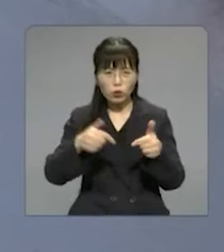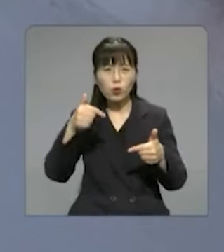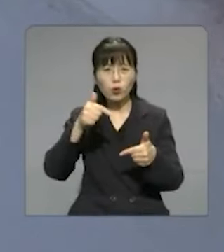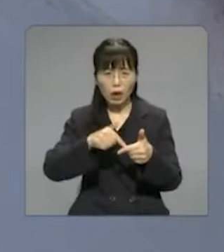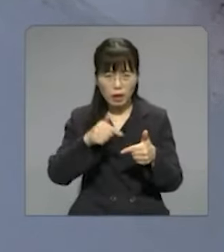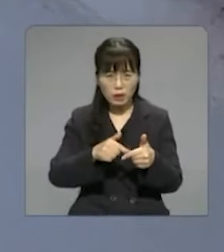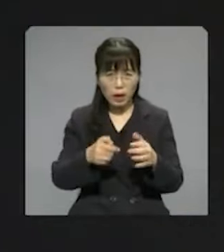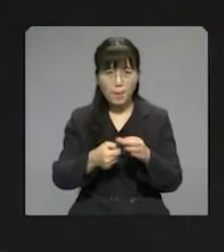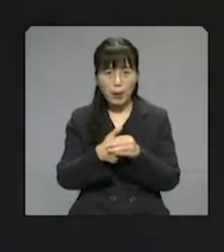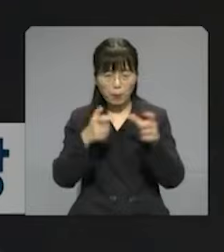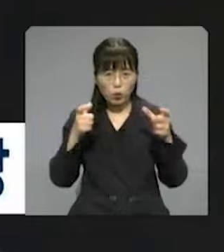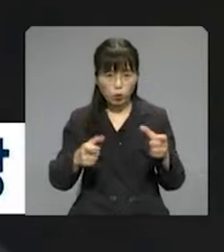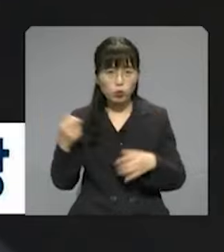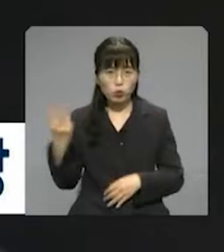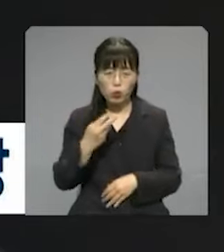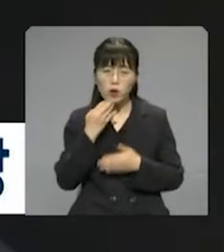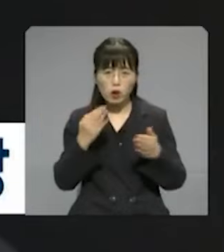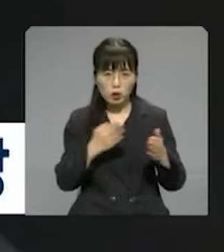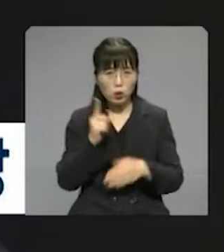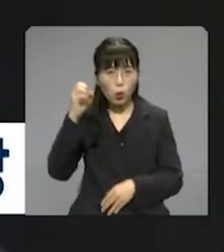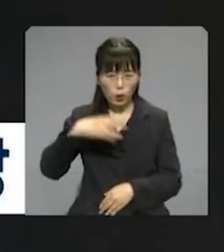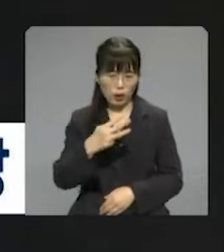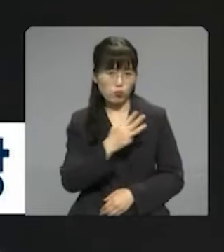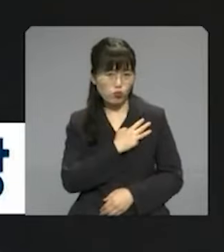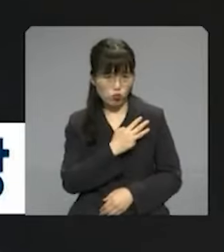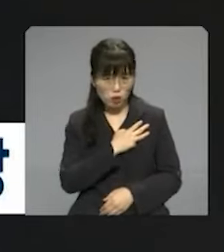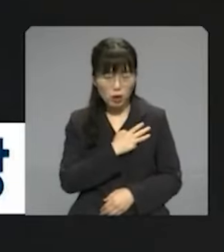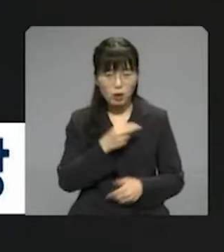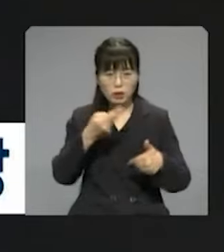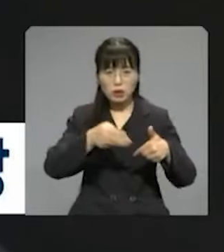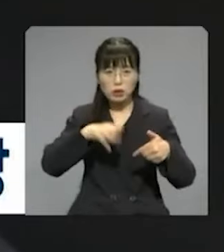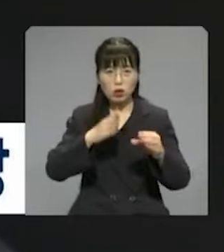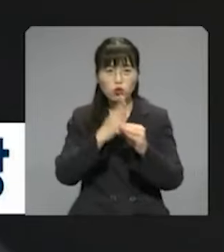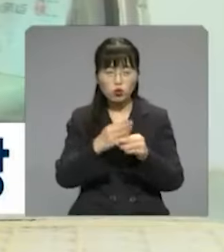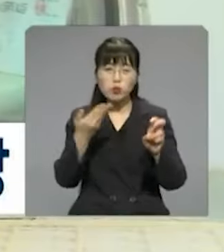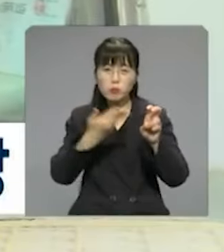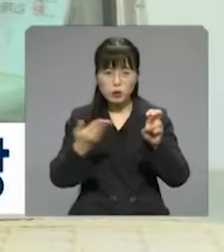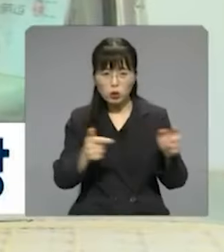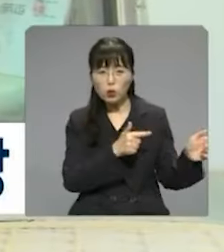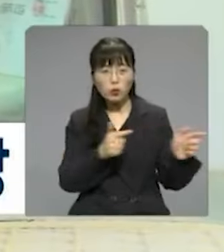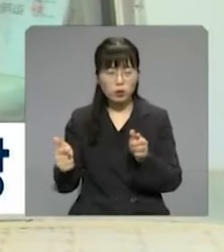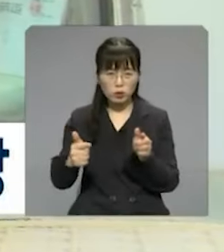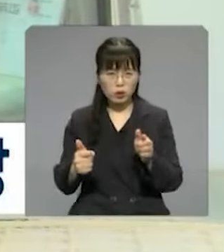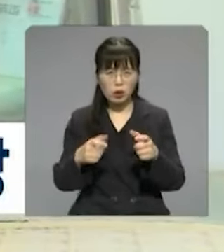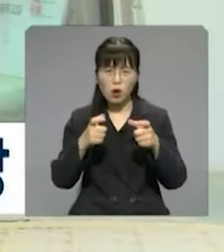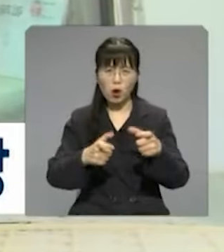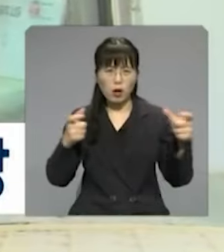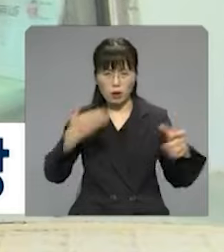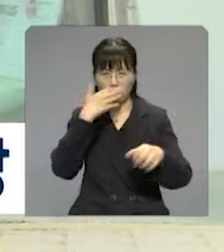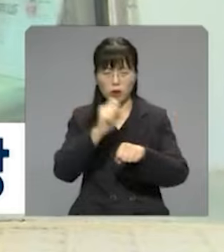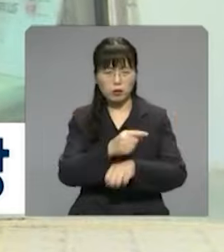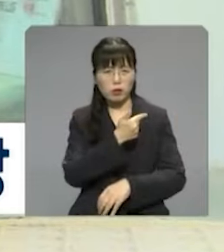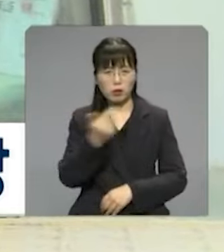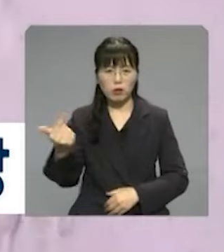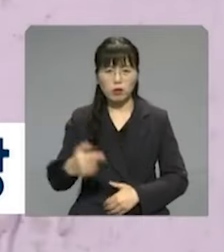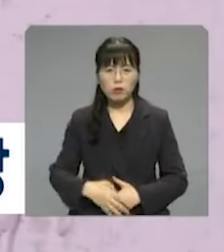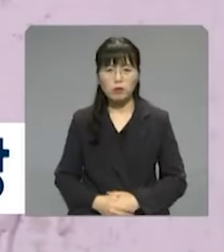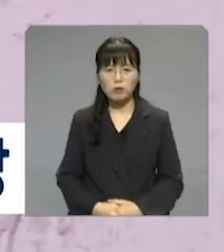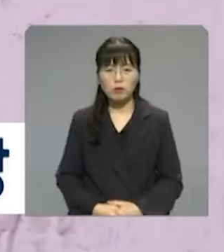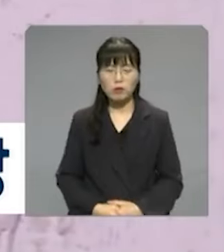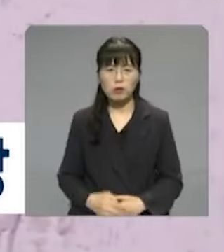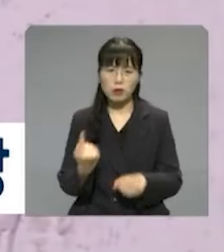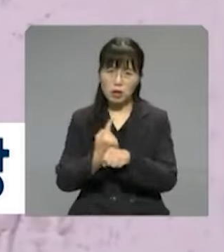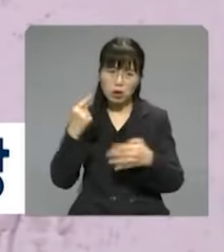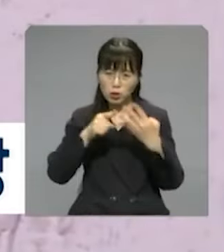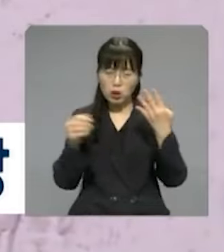강남과 마포구 등은 물론 경기도 고양과 부천, 인천 중구와 미추홀구 등 광범위할 가능성이 큽니다.